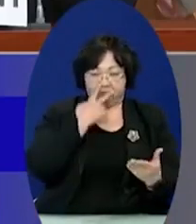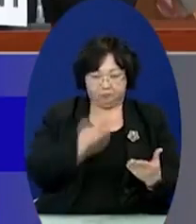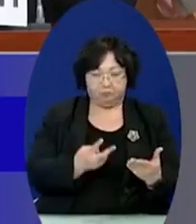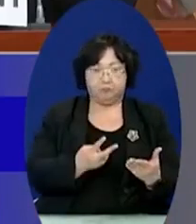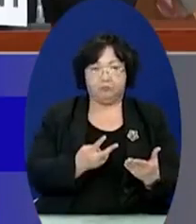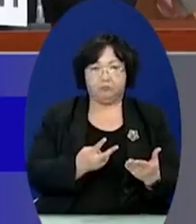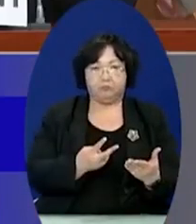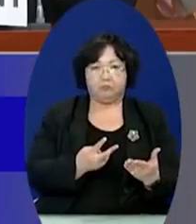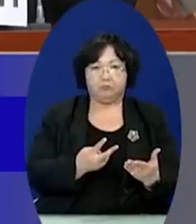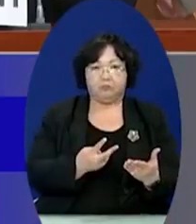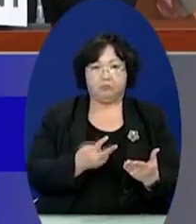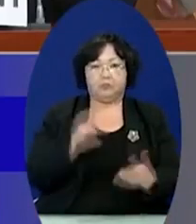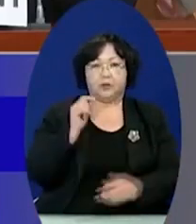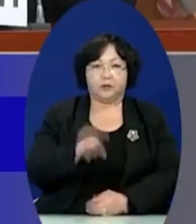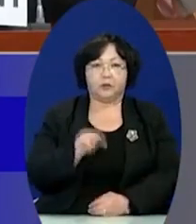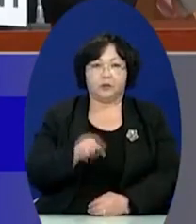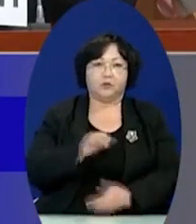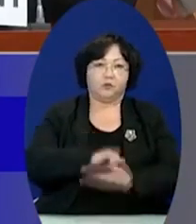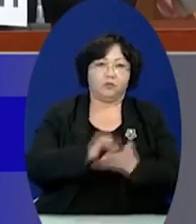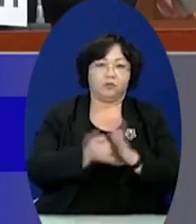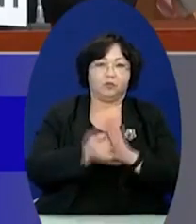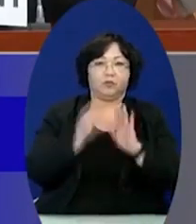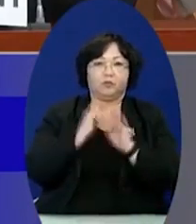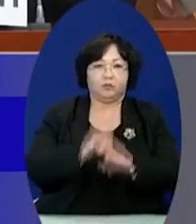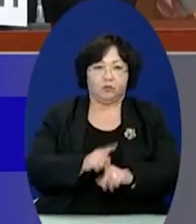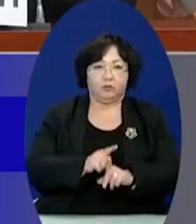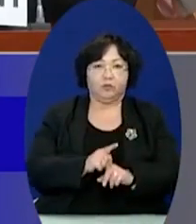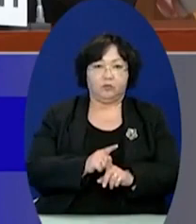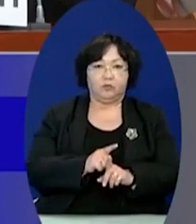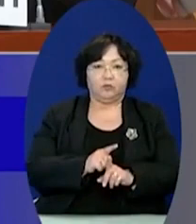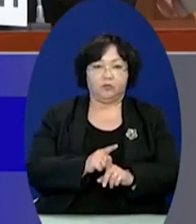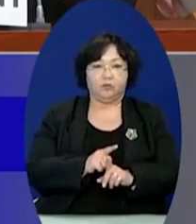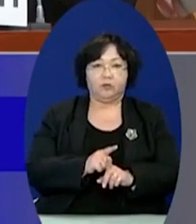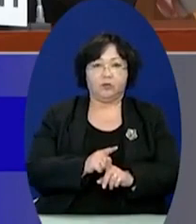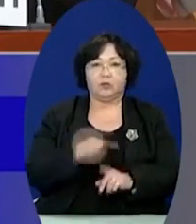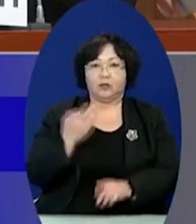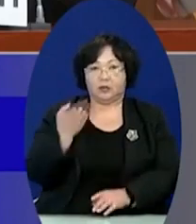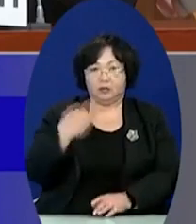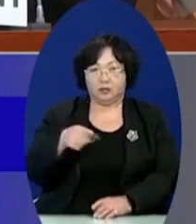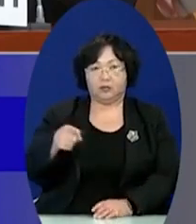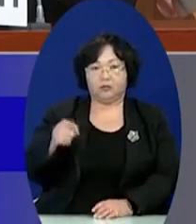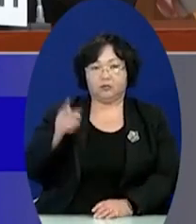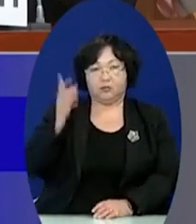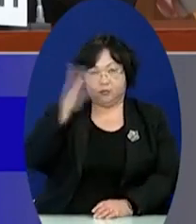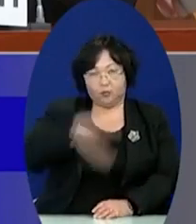харуулсан. За тэр утгаар бас таныг дуудаж